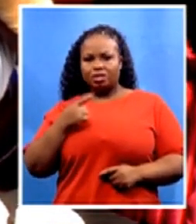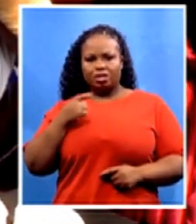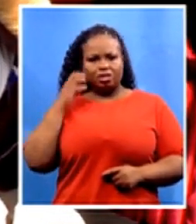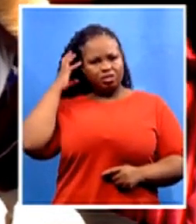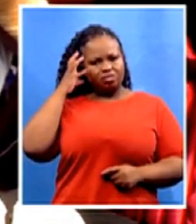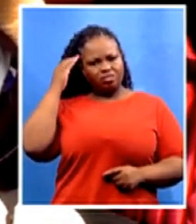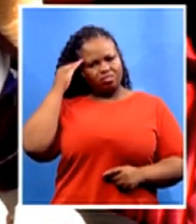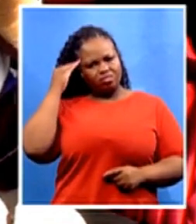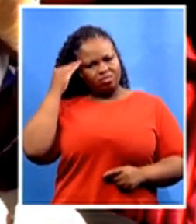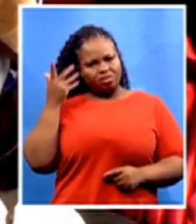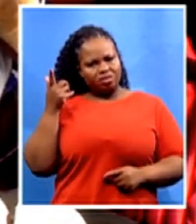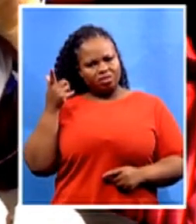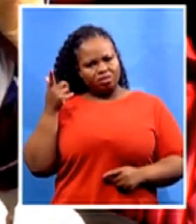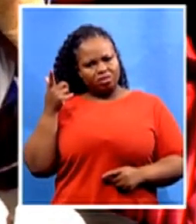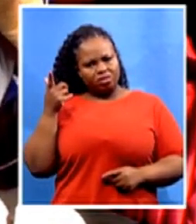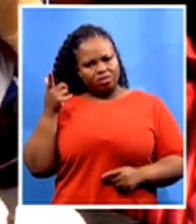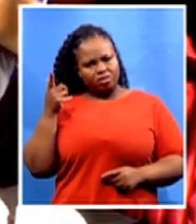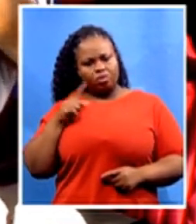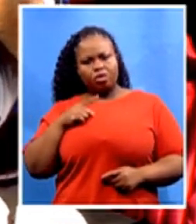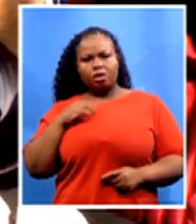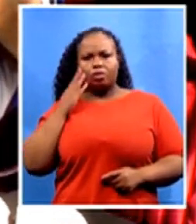mawukhula ingqondo yakho